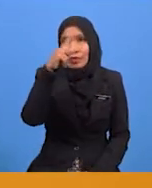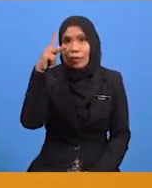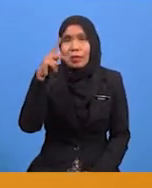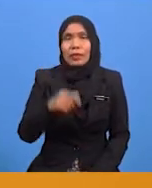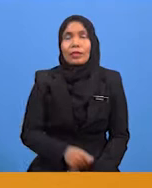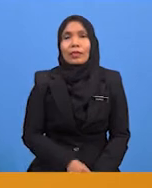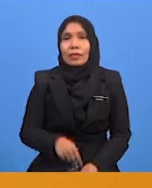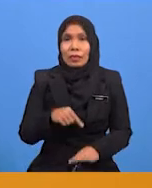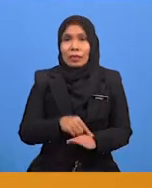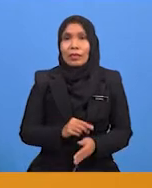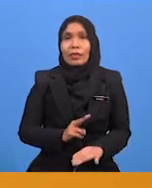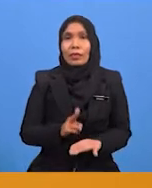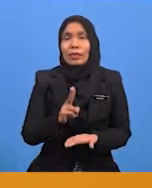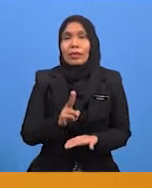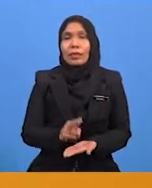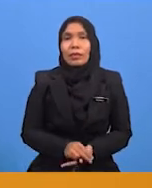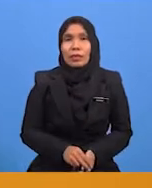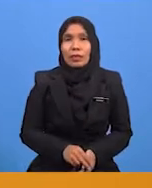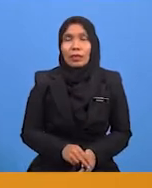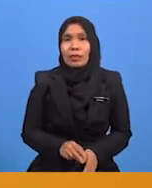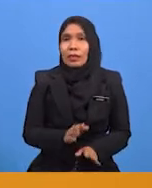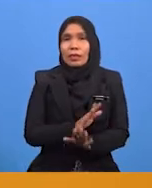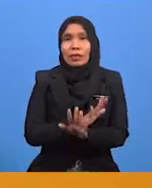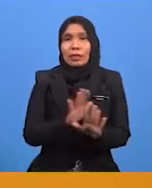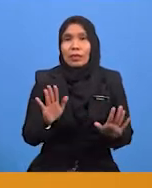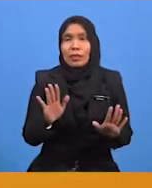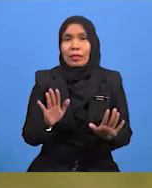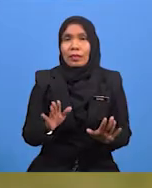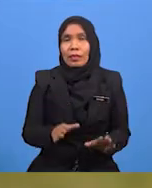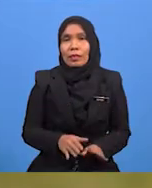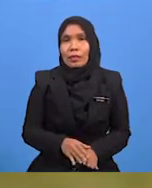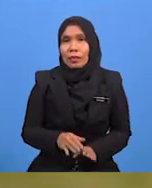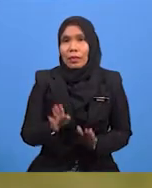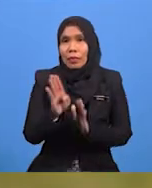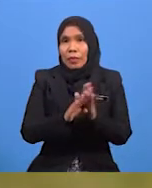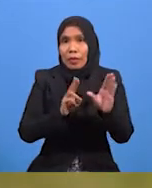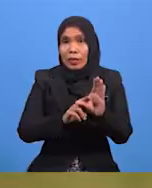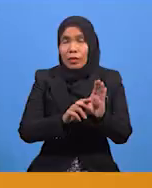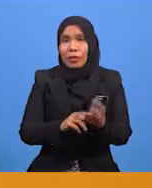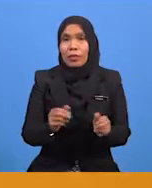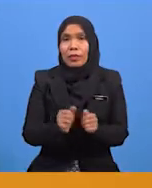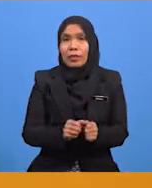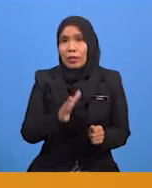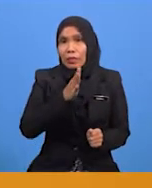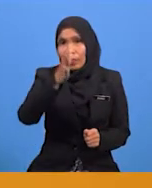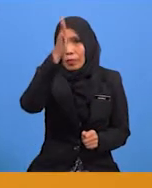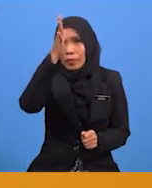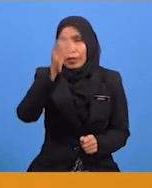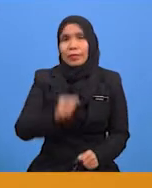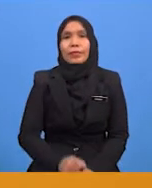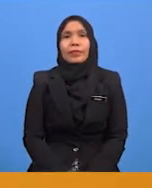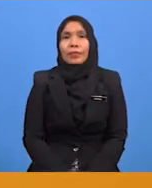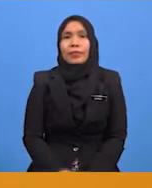bergantung kepada ibu bapa maupun ahli keluarga yang lain. Seterusnya, mereka juga